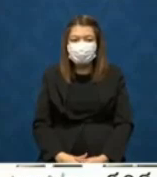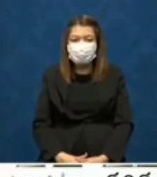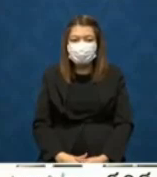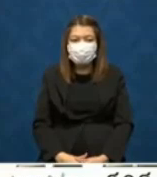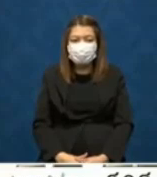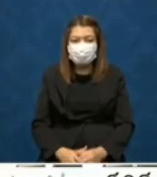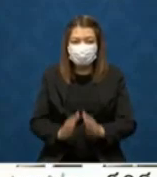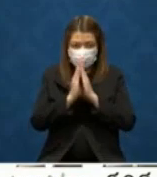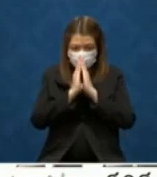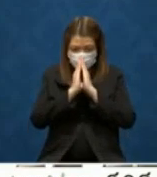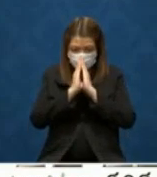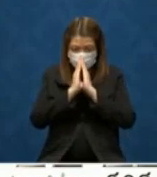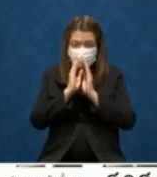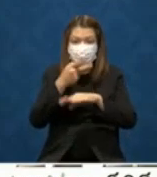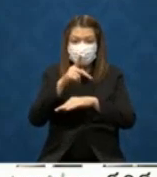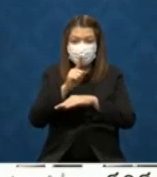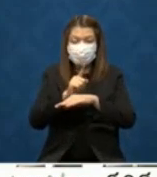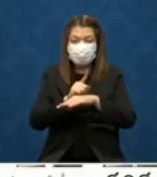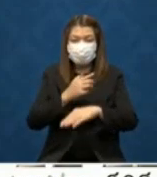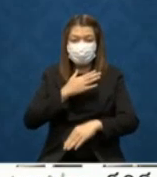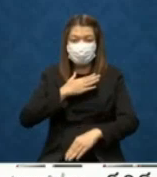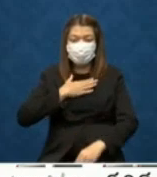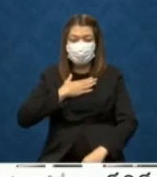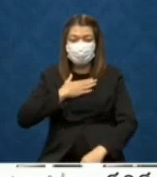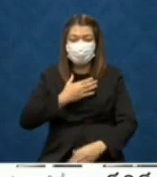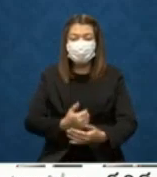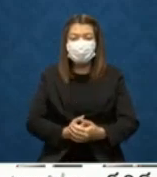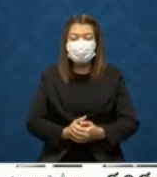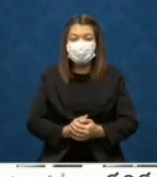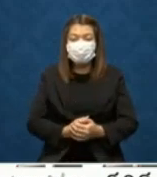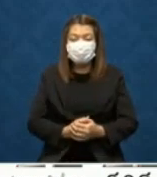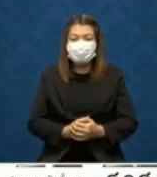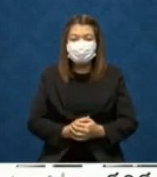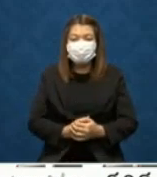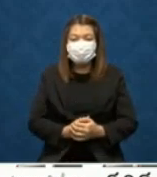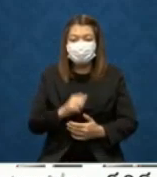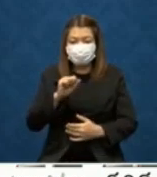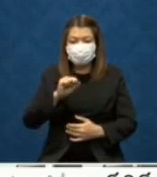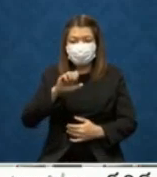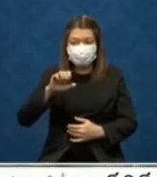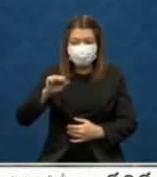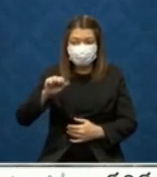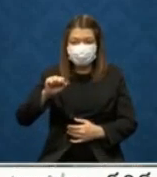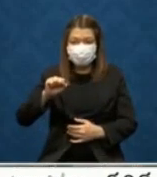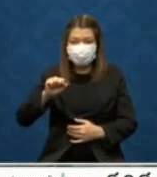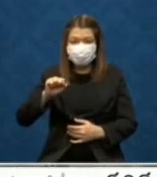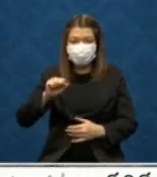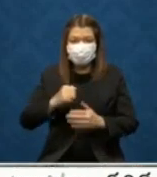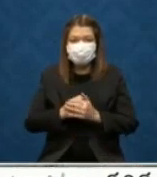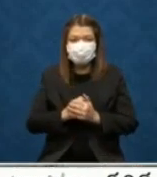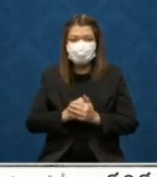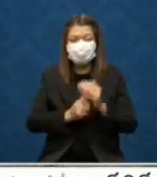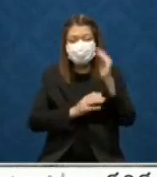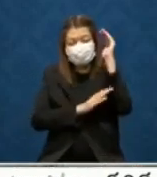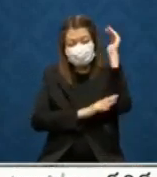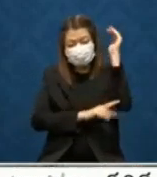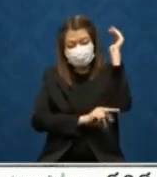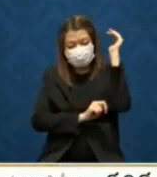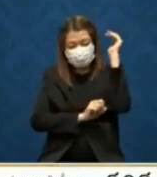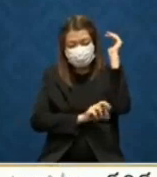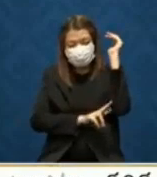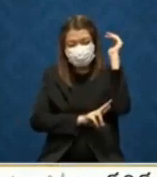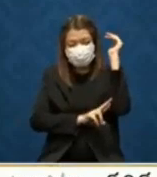เรียนท่านประธานสภาที่เคารพผมนายกูเฮงยาวฮะซันสมาชิกสภาผู้แทนราษฎรจังหวัดนราธิวาส